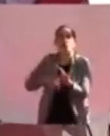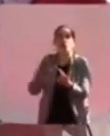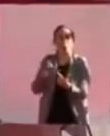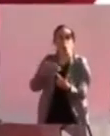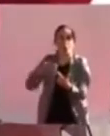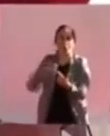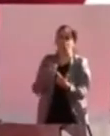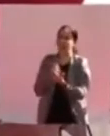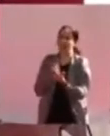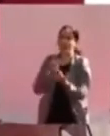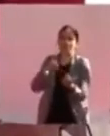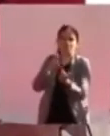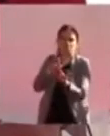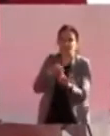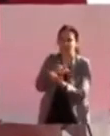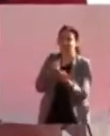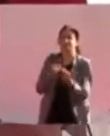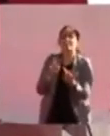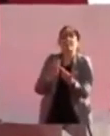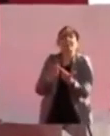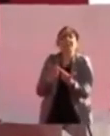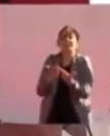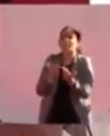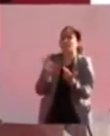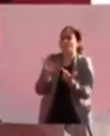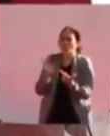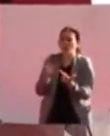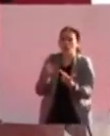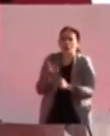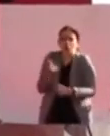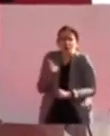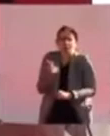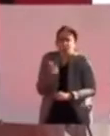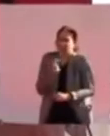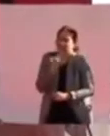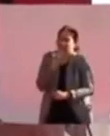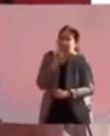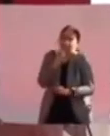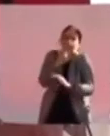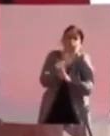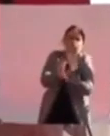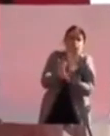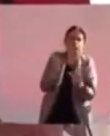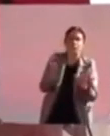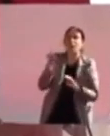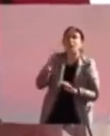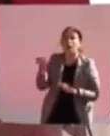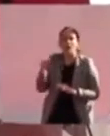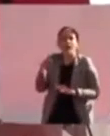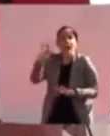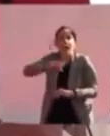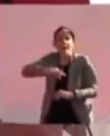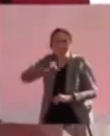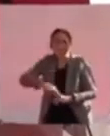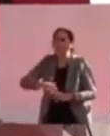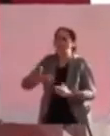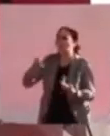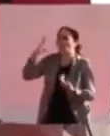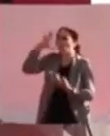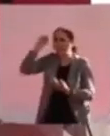inesistente libri di testo che tipicamente hanno un prezzo a tre cifre caro affitti e tasse universitarie spesso non